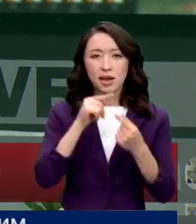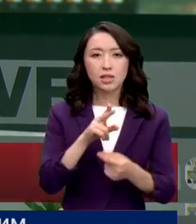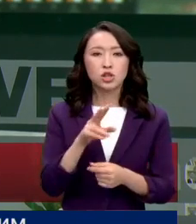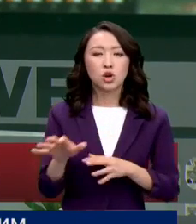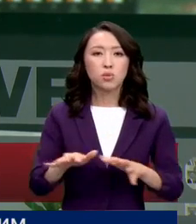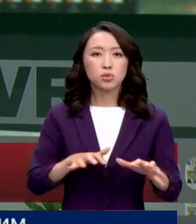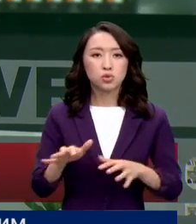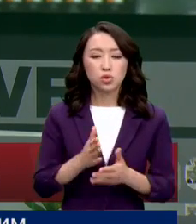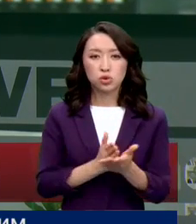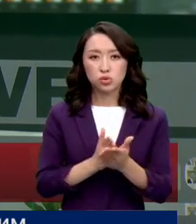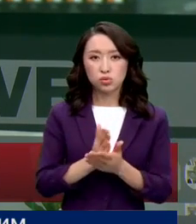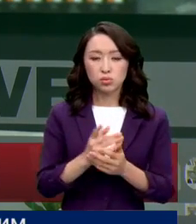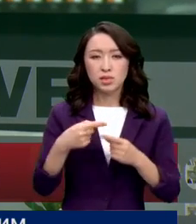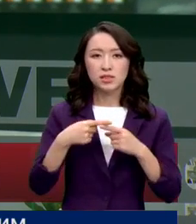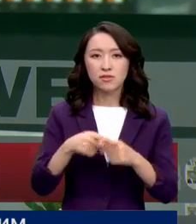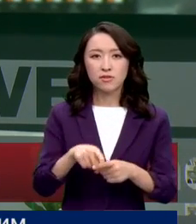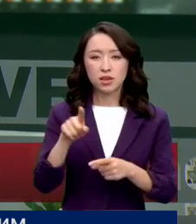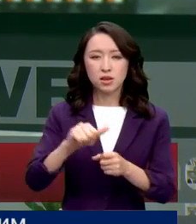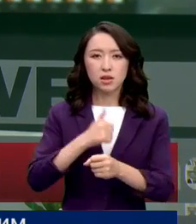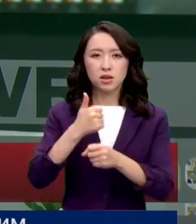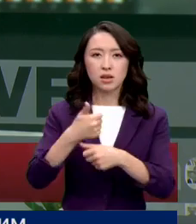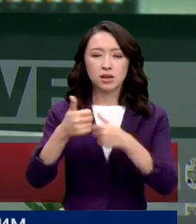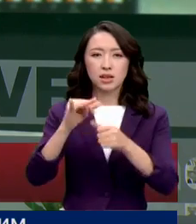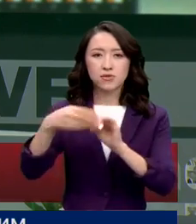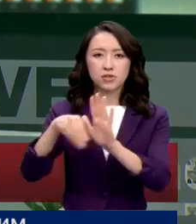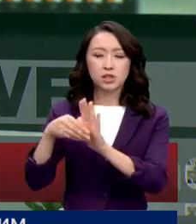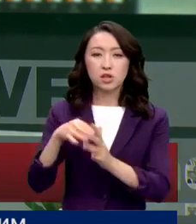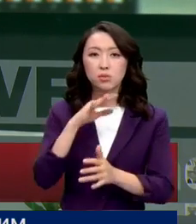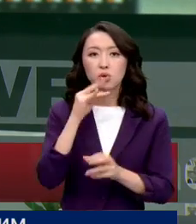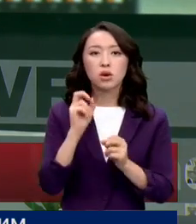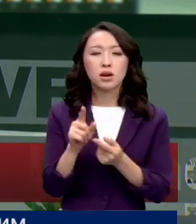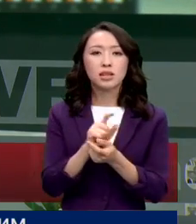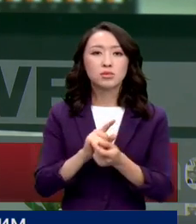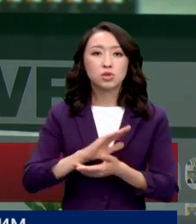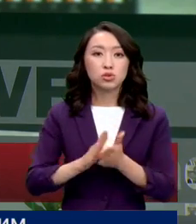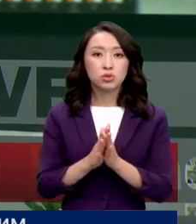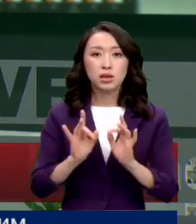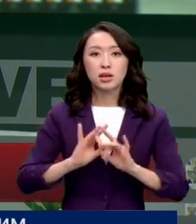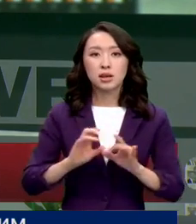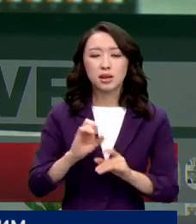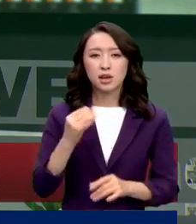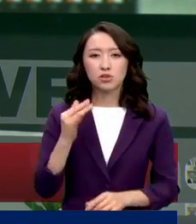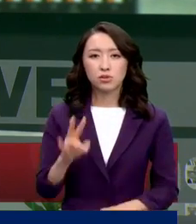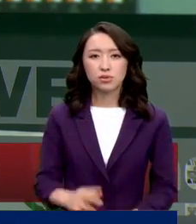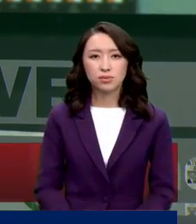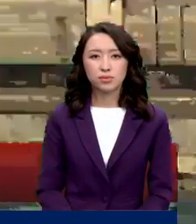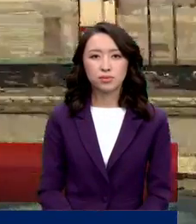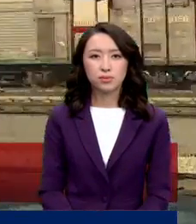службы, сфера монополизирована и повержена взяткам. Как изменить ситуацию, расскажет Айжан Утеева.